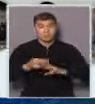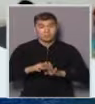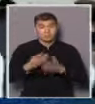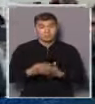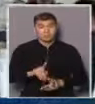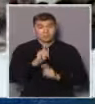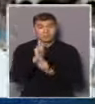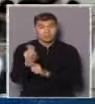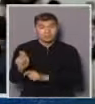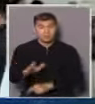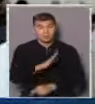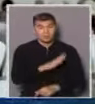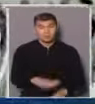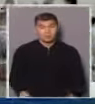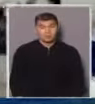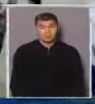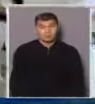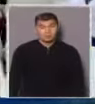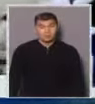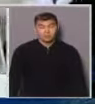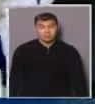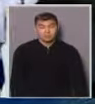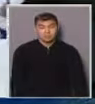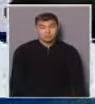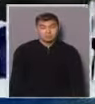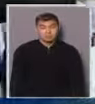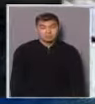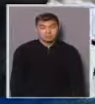иелері марапатталды. Торғын Жортабай, Әлихан Хайдар, жаңалықтар қызметі.